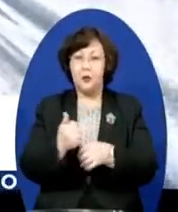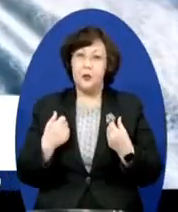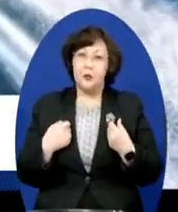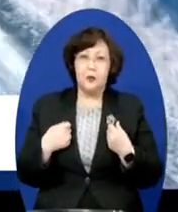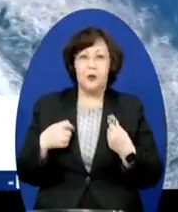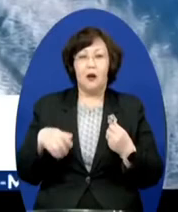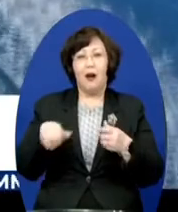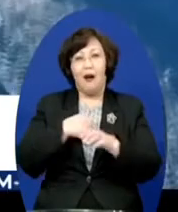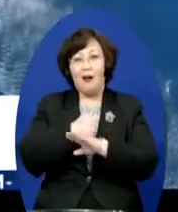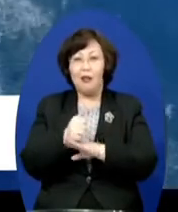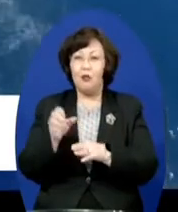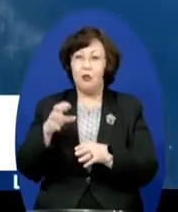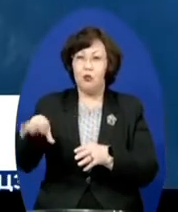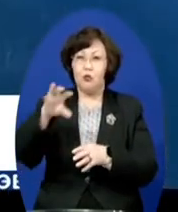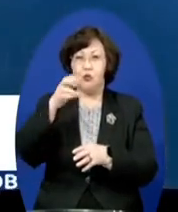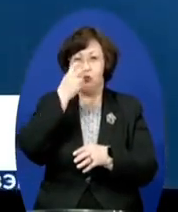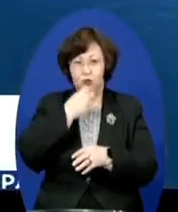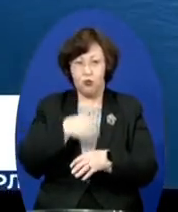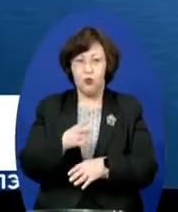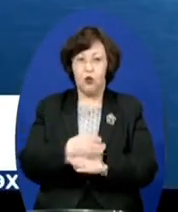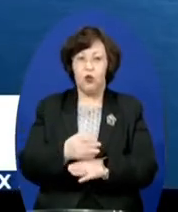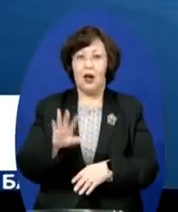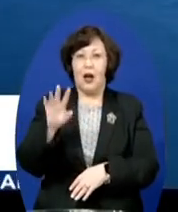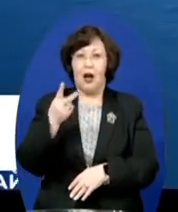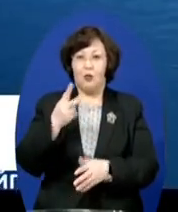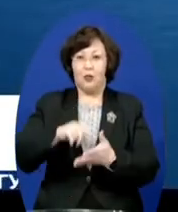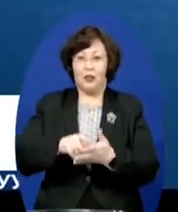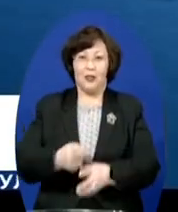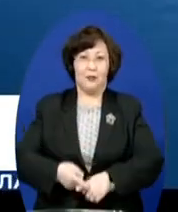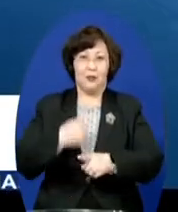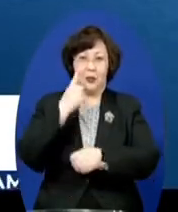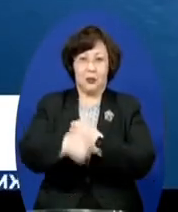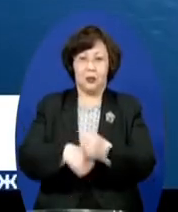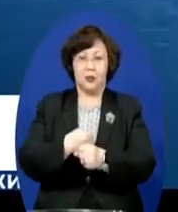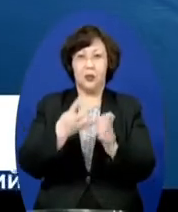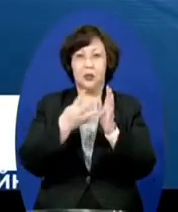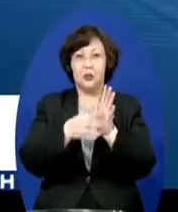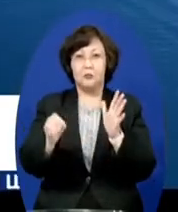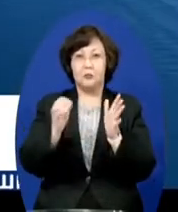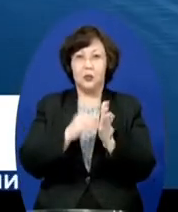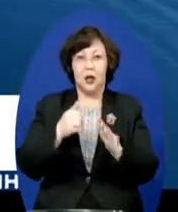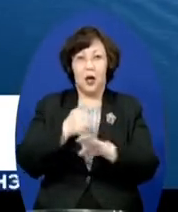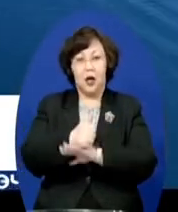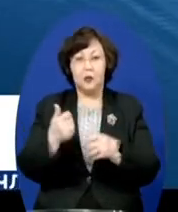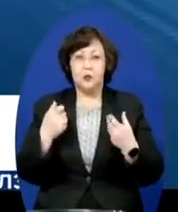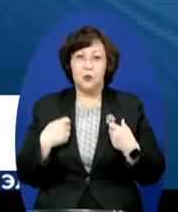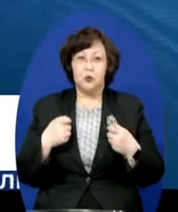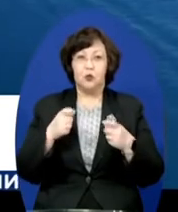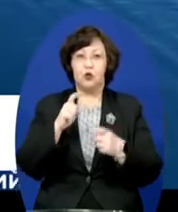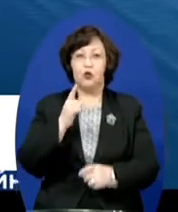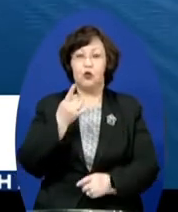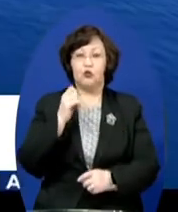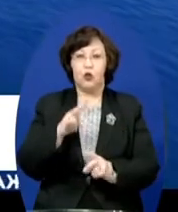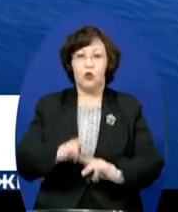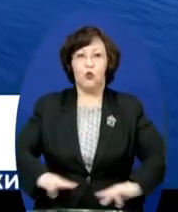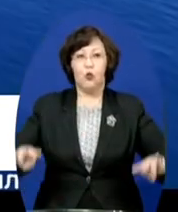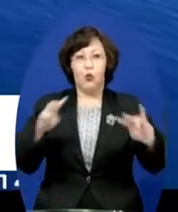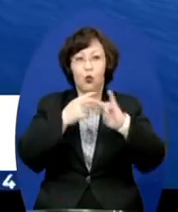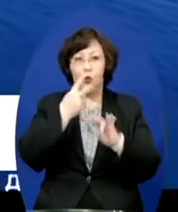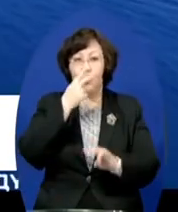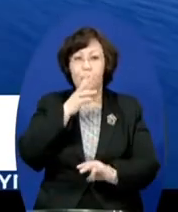хөвсгөл нуурд хүрч аялсан бол өнөөдөр 12 дахин өсөж 1 жил 90,000 гаруй жуулчин хөвсгөл нуур руу очдог